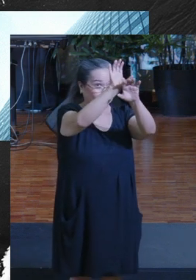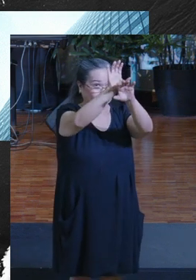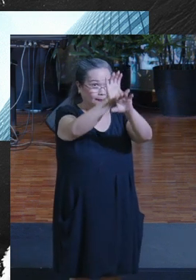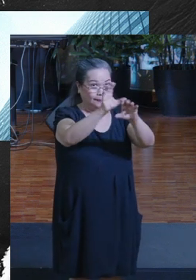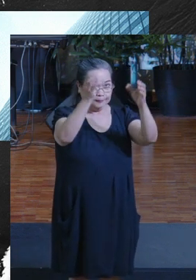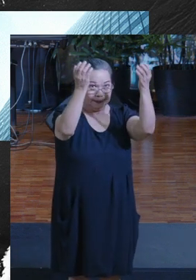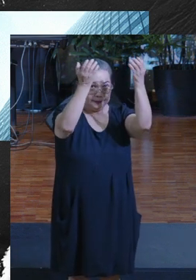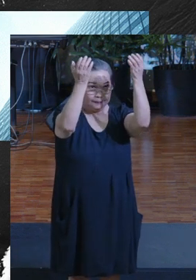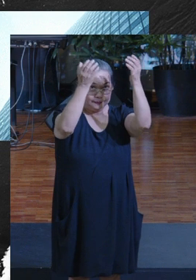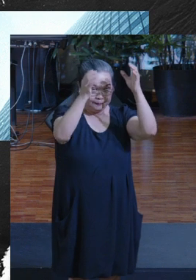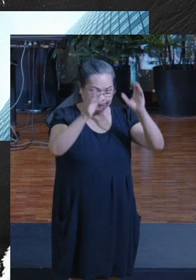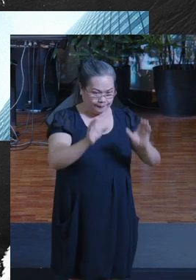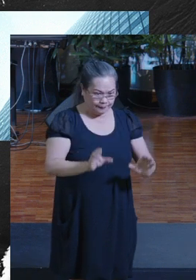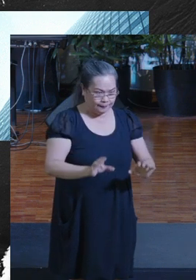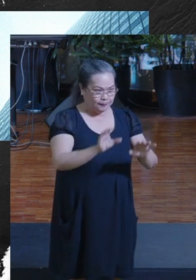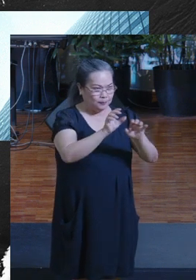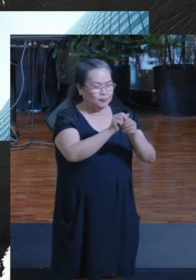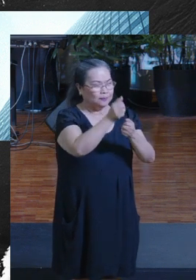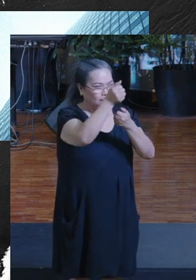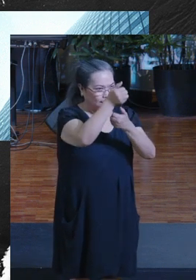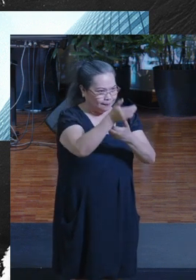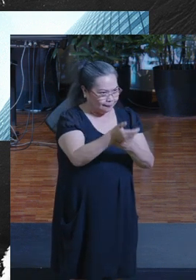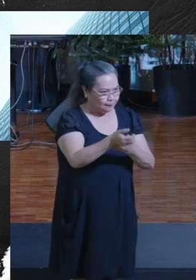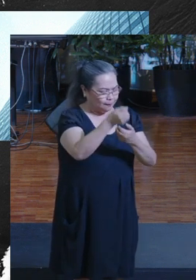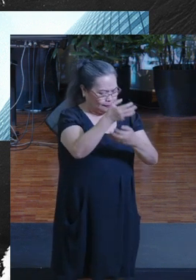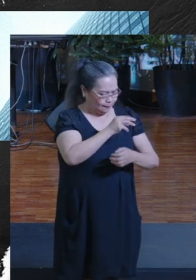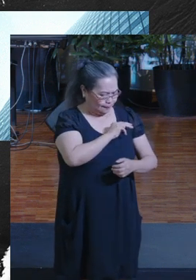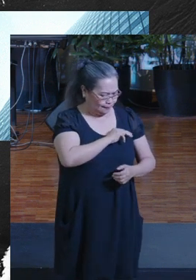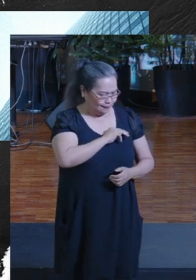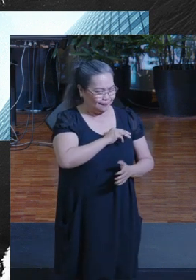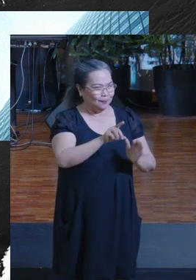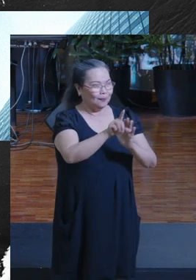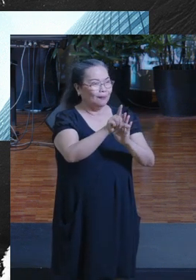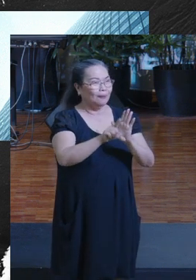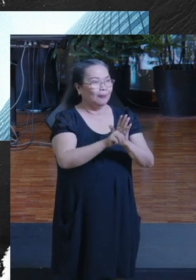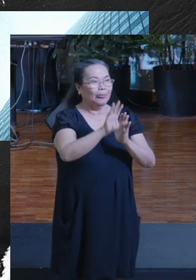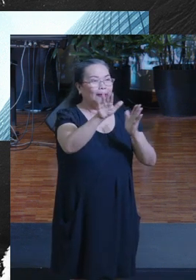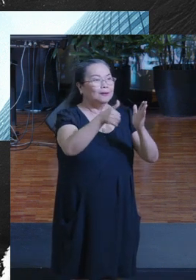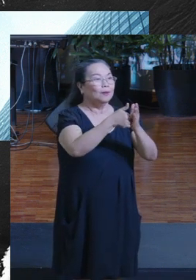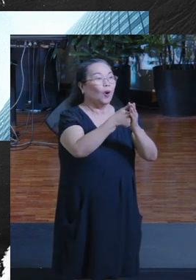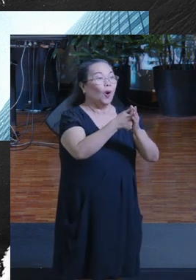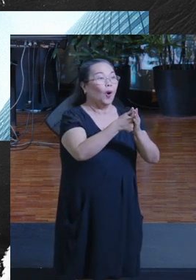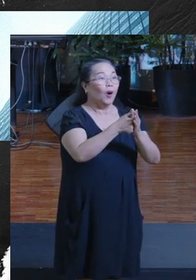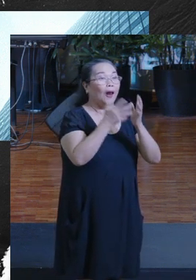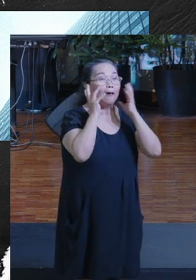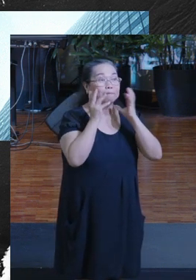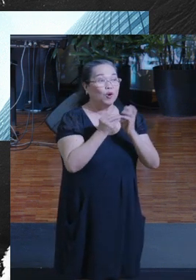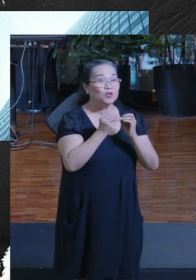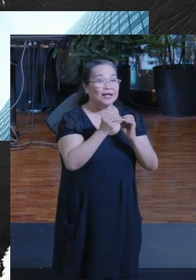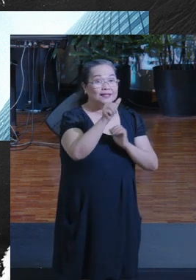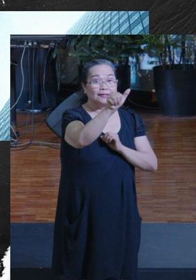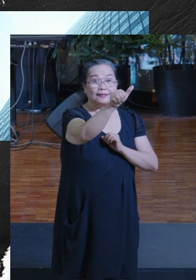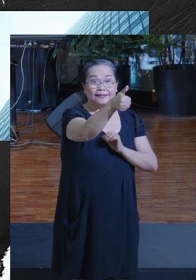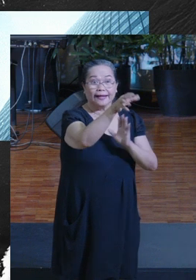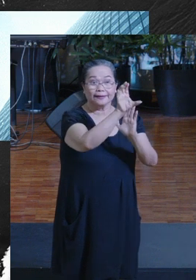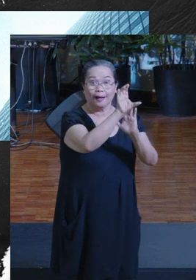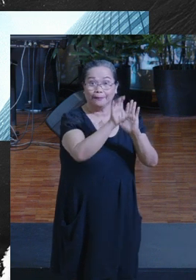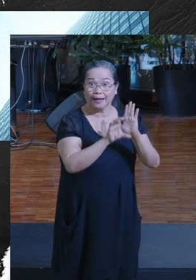ceremonial at yung civil law, kahit na yung moral law, ang lahat ng batas ni Moises ay